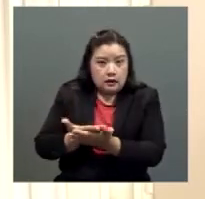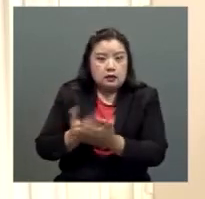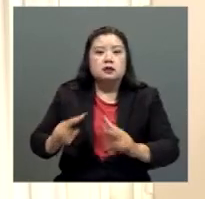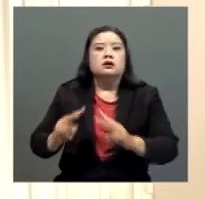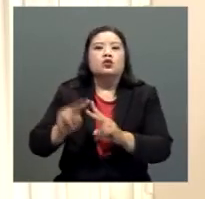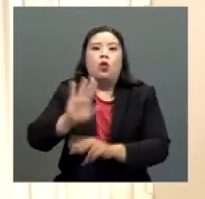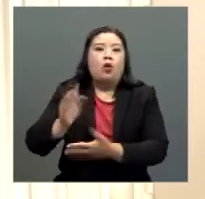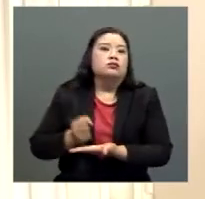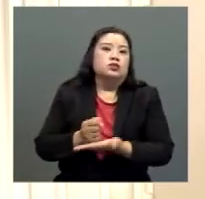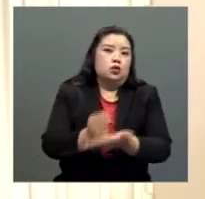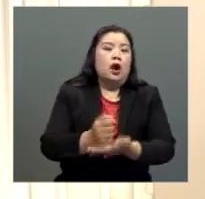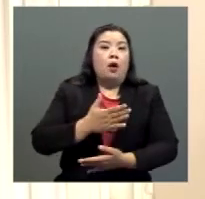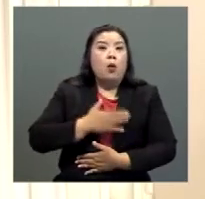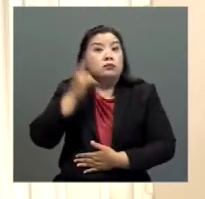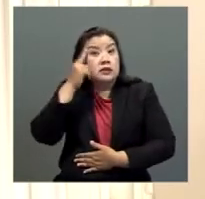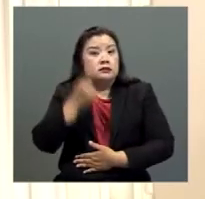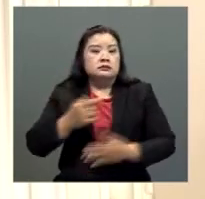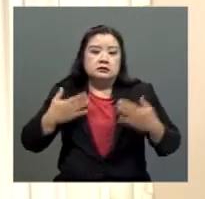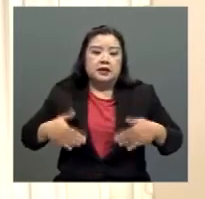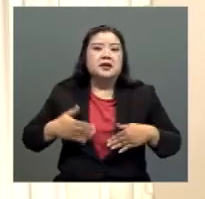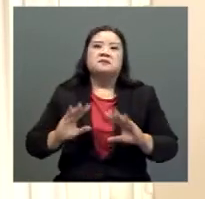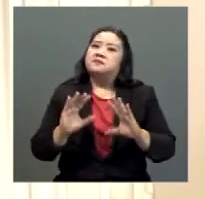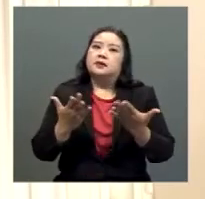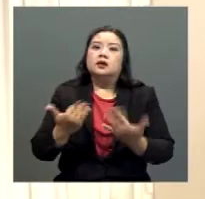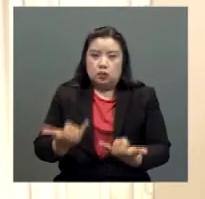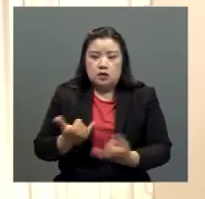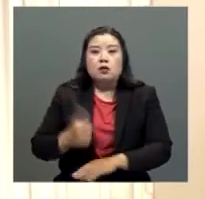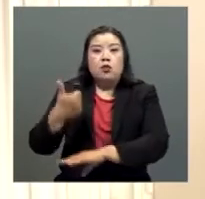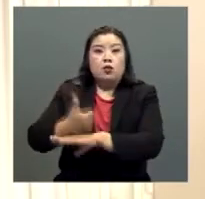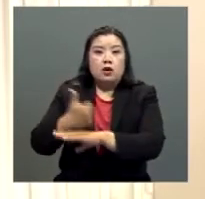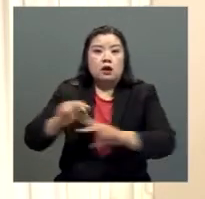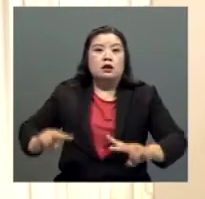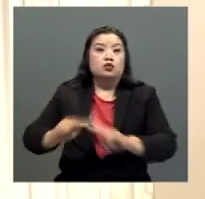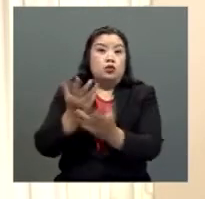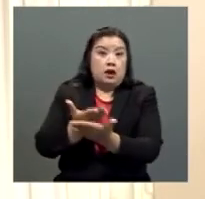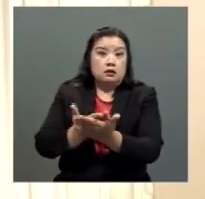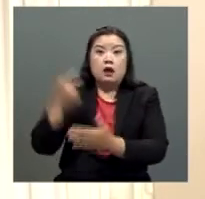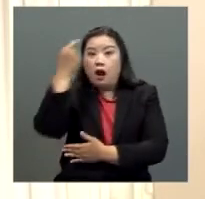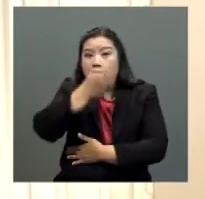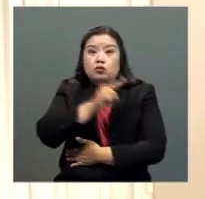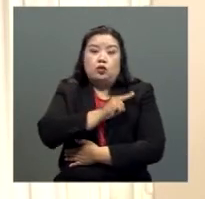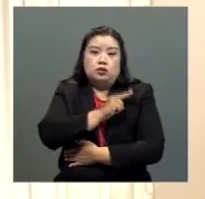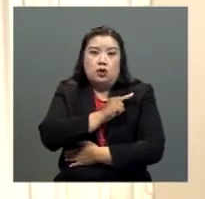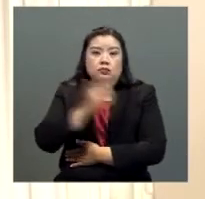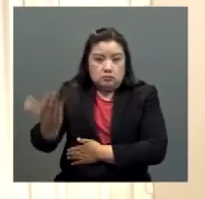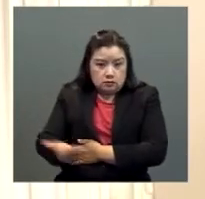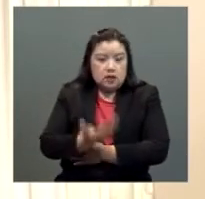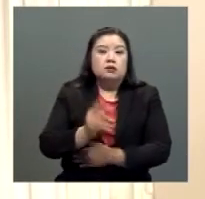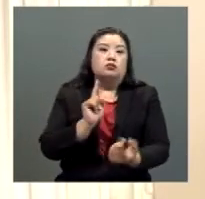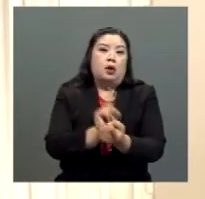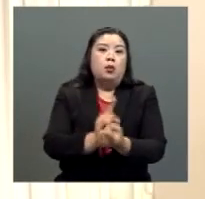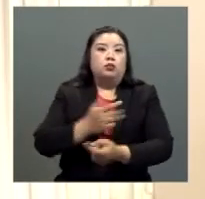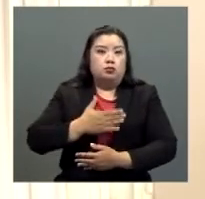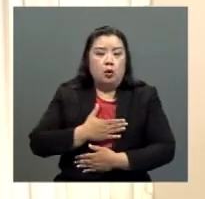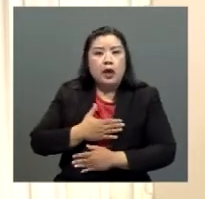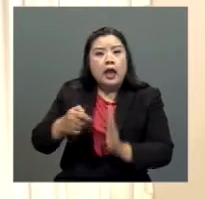ๆผมไม่ได้นิ่งนอนใจนะครับวันนี้ผมได้สั่งการเรียกรัฐมนตรีว่าการกระทรวงการคลังและผู้เกี่ยวข้องได้เข้ามาพบผมเพื่ออธิบายถึง